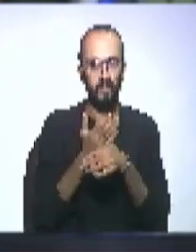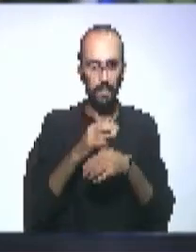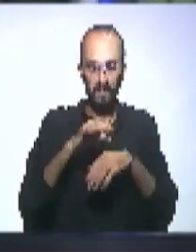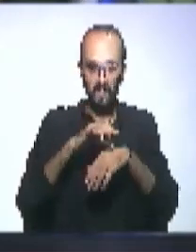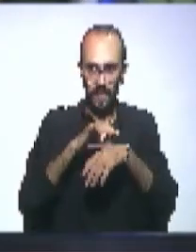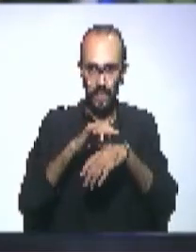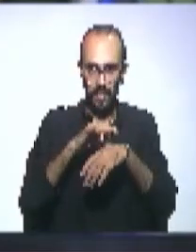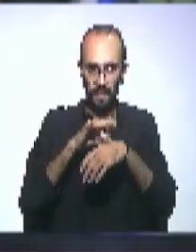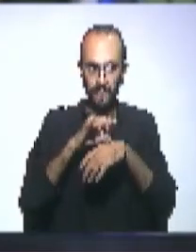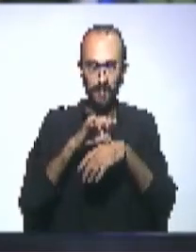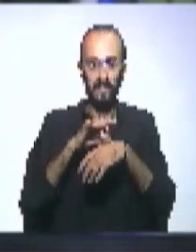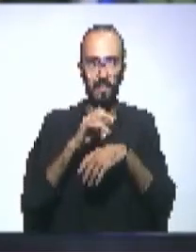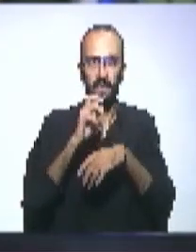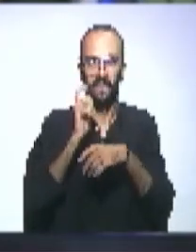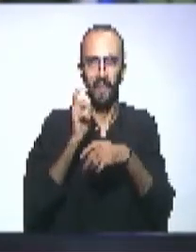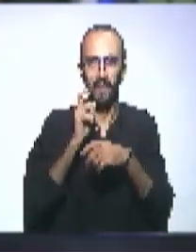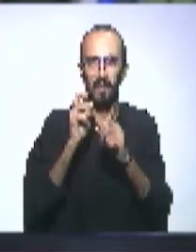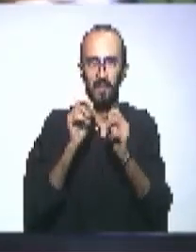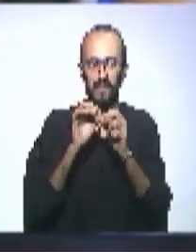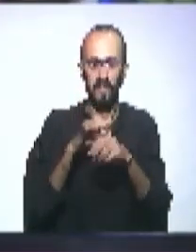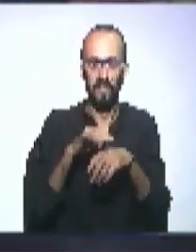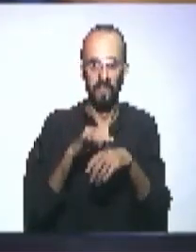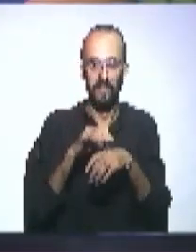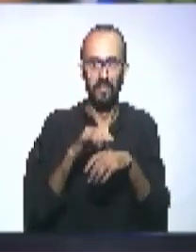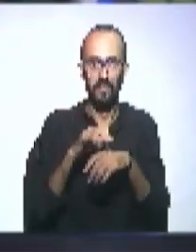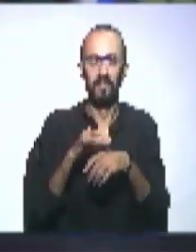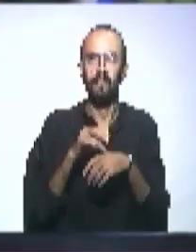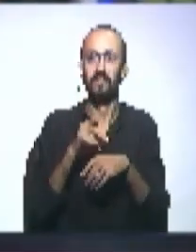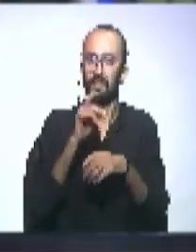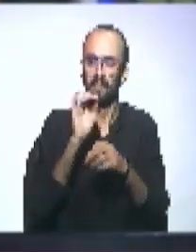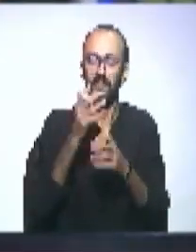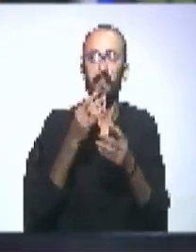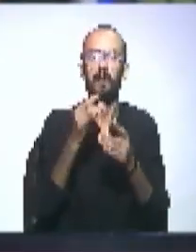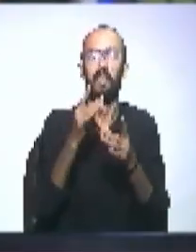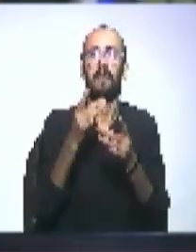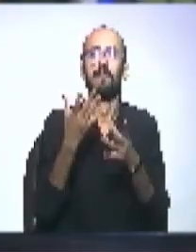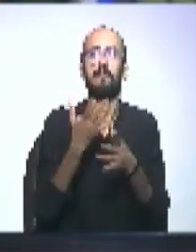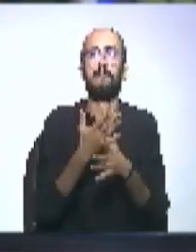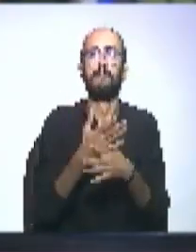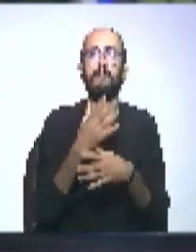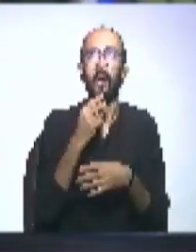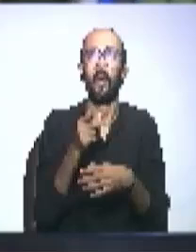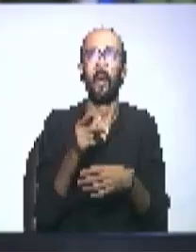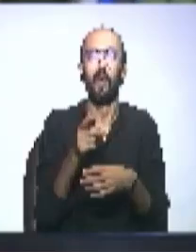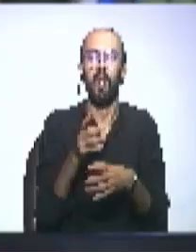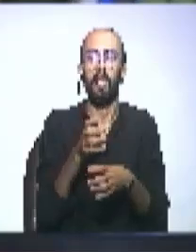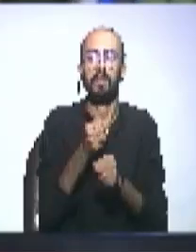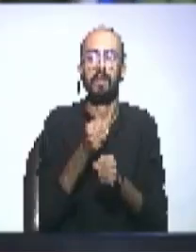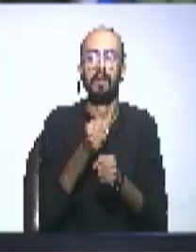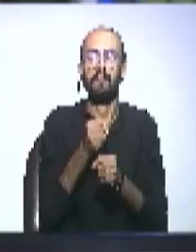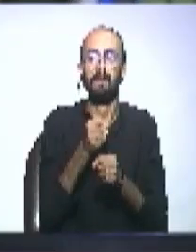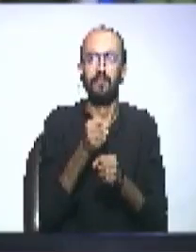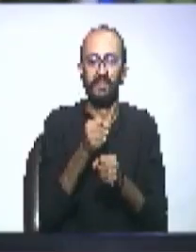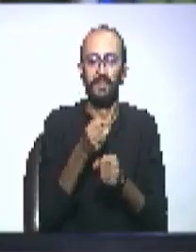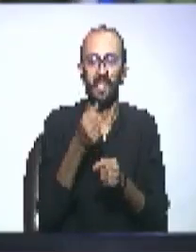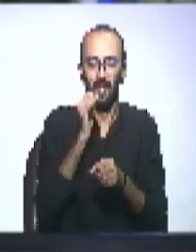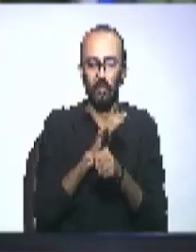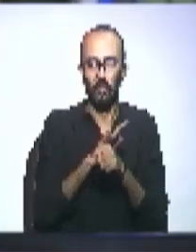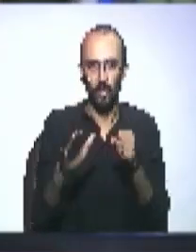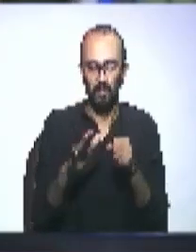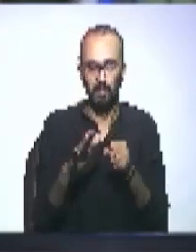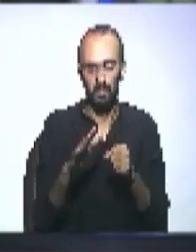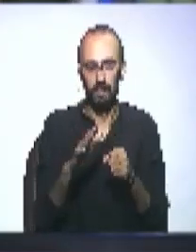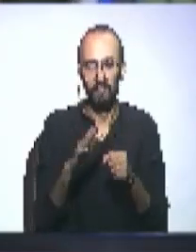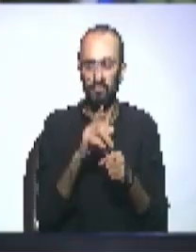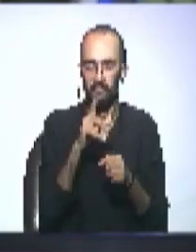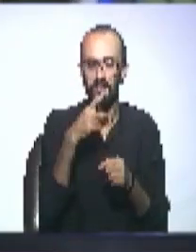الجلد وال في دهون وفي جيلاتين وفي كله بالظبط. بيساعد معايا في الجلتنه بتاعتها وما بحطلهاش دهون خارجيه يعني.